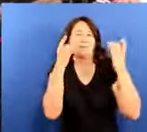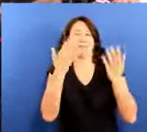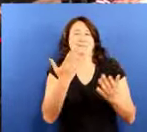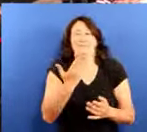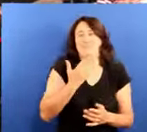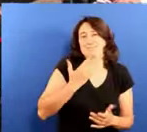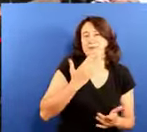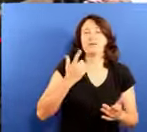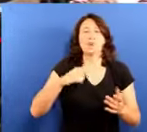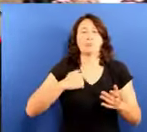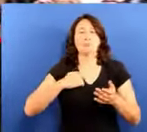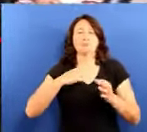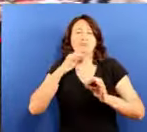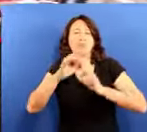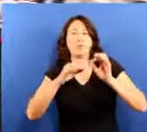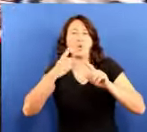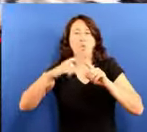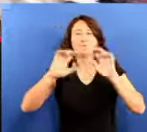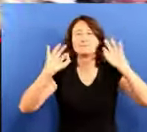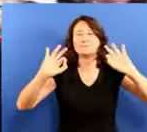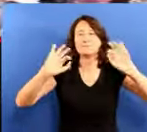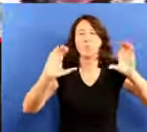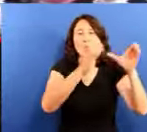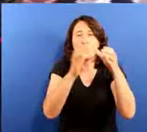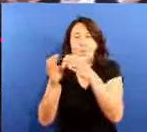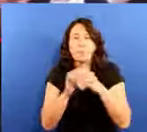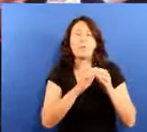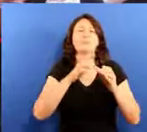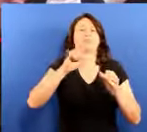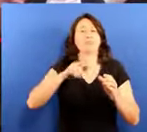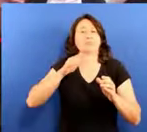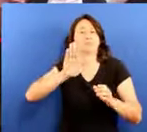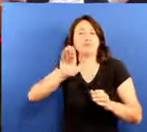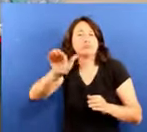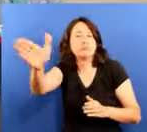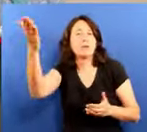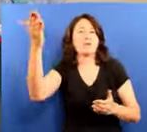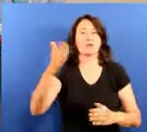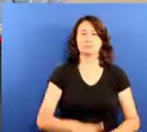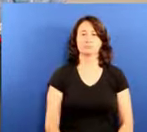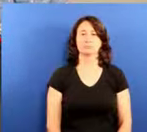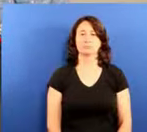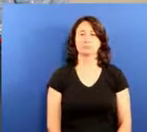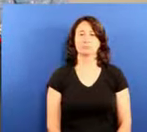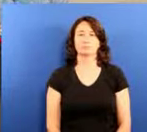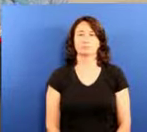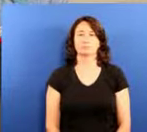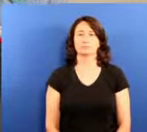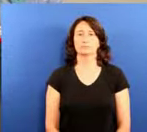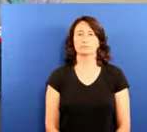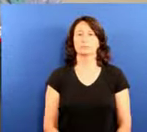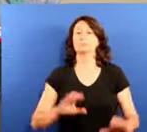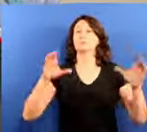desberdinetako adinekoekin bizi dira, bai eta lan egin ere. Adinekook hauek dira, Orue Vacaciones, Respiro para Personas